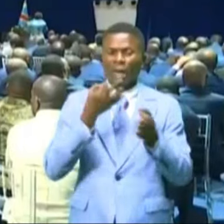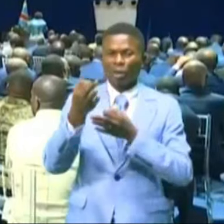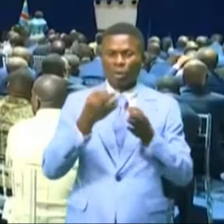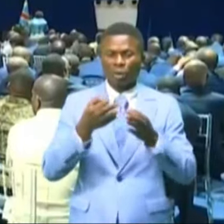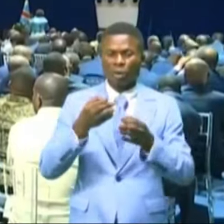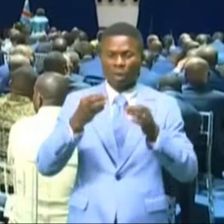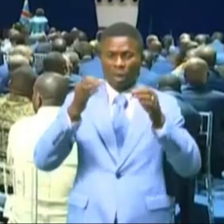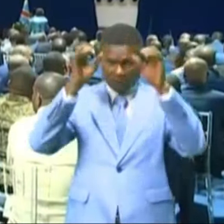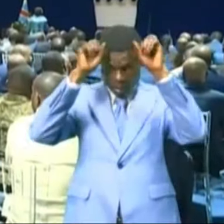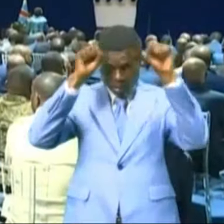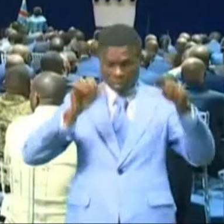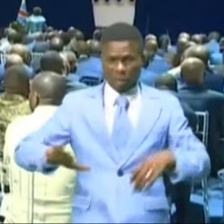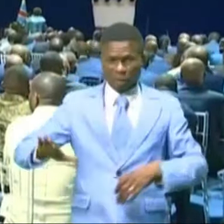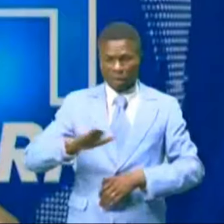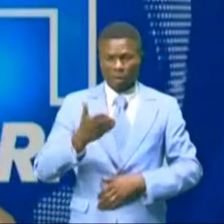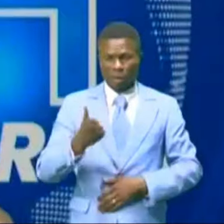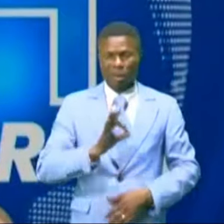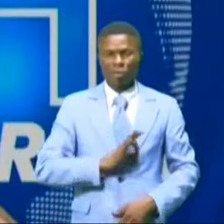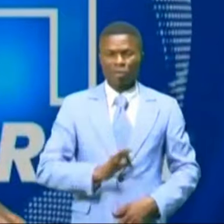premier citoyen du pays.